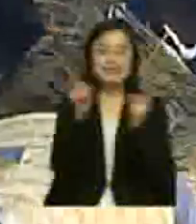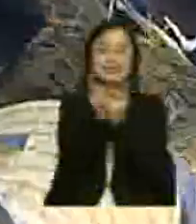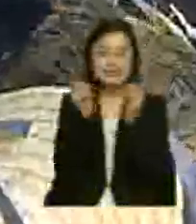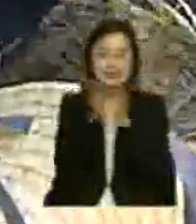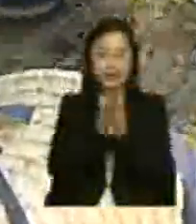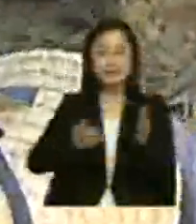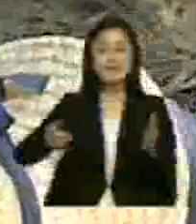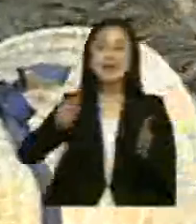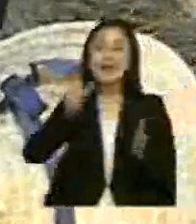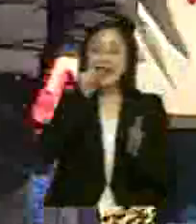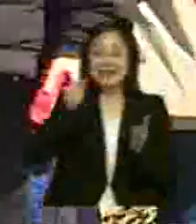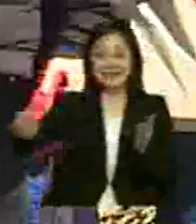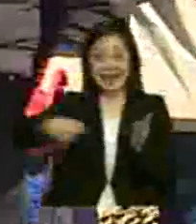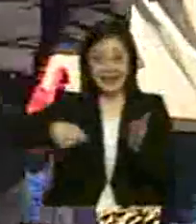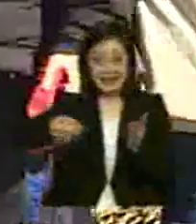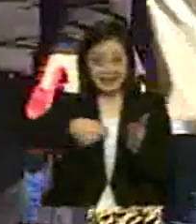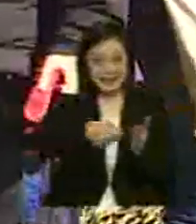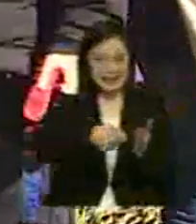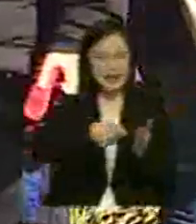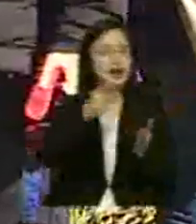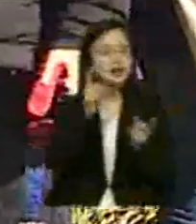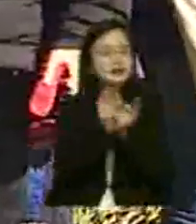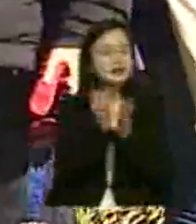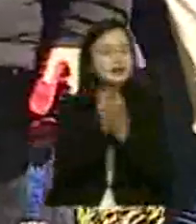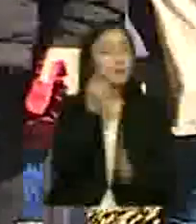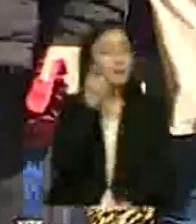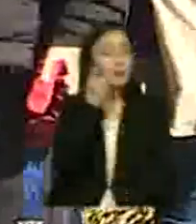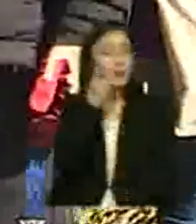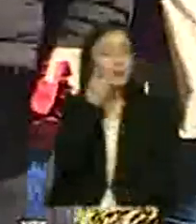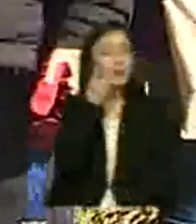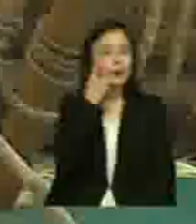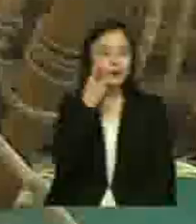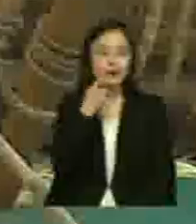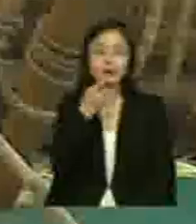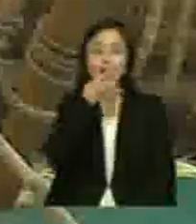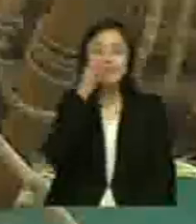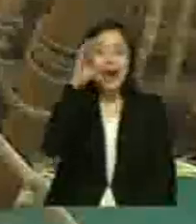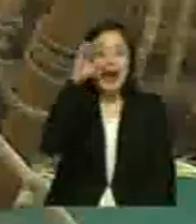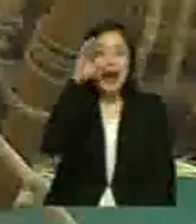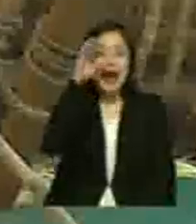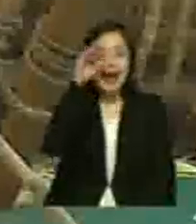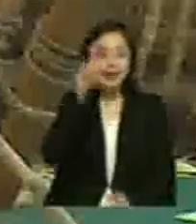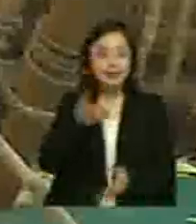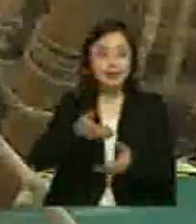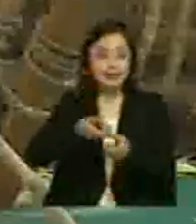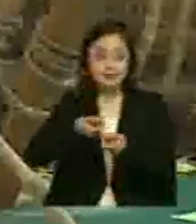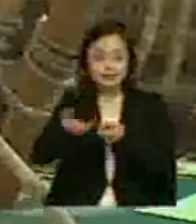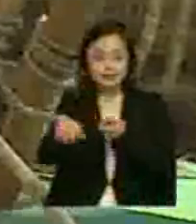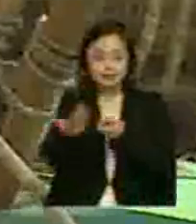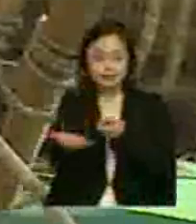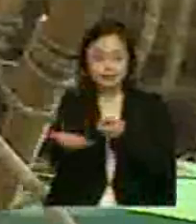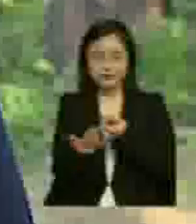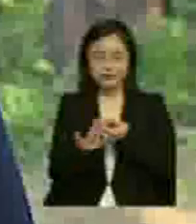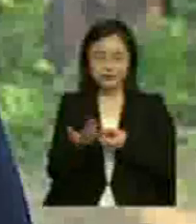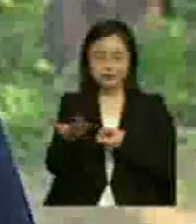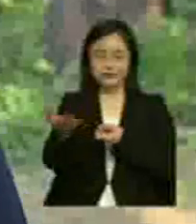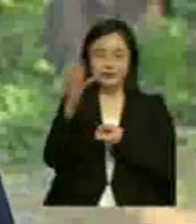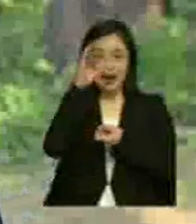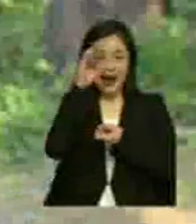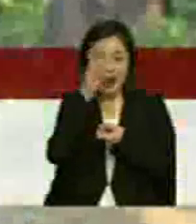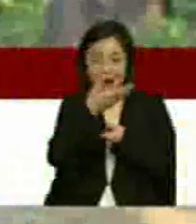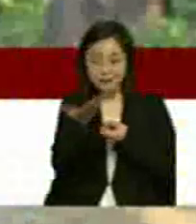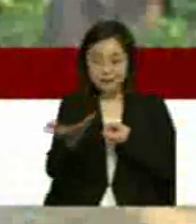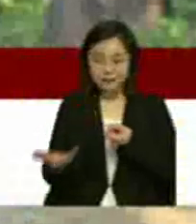벼베기에 여념이 없습니다. 탈곡 과정에도 직접 나서며 빗발치는 나달을 온몸으로 느껴봅니다. 오늘